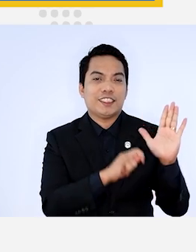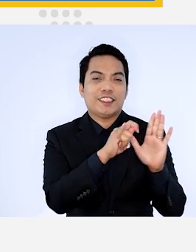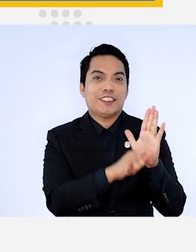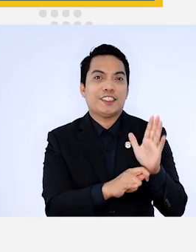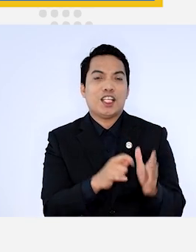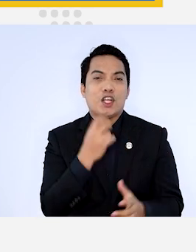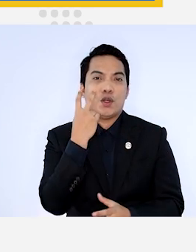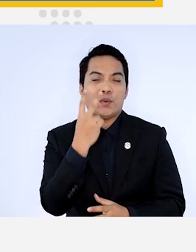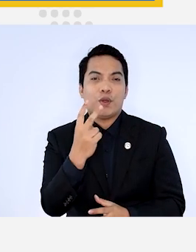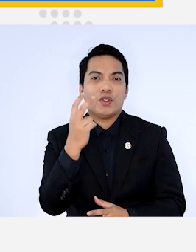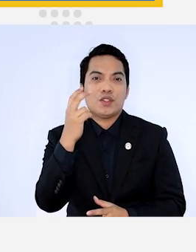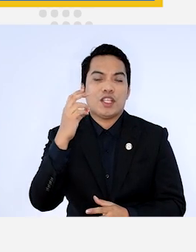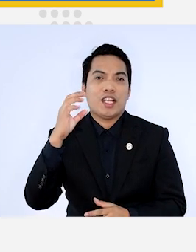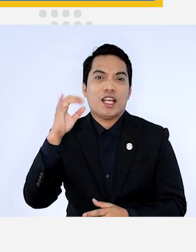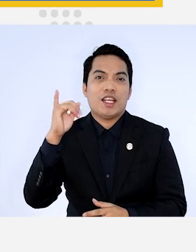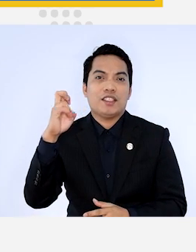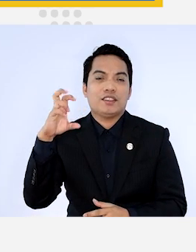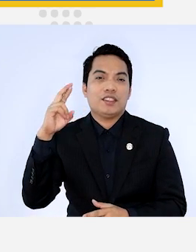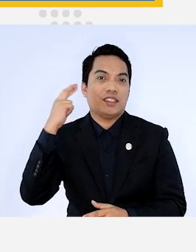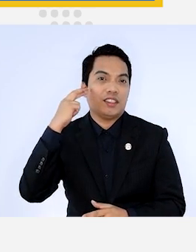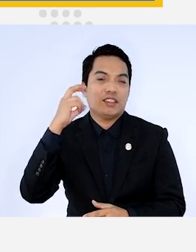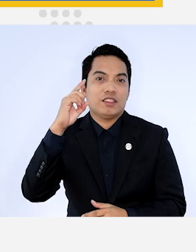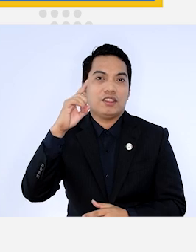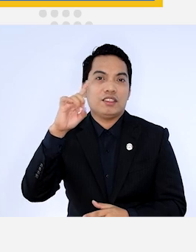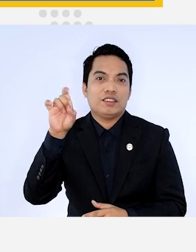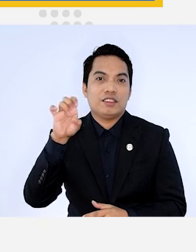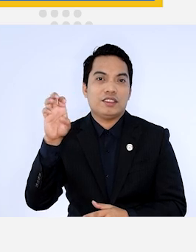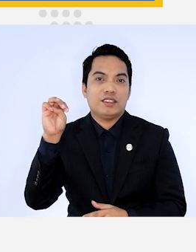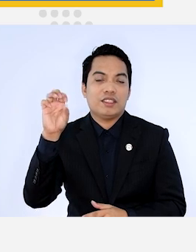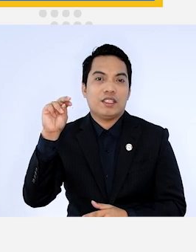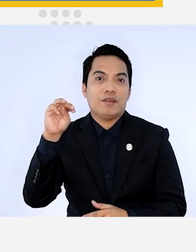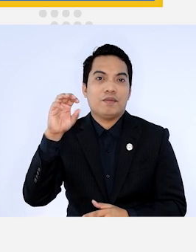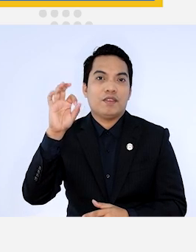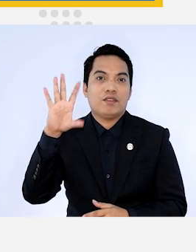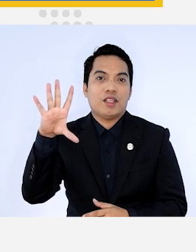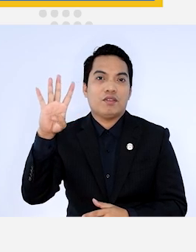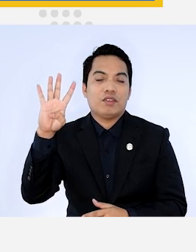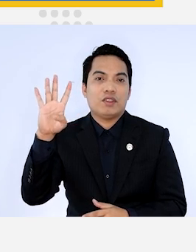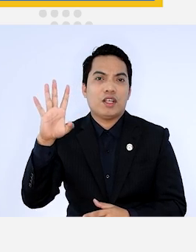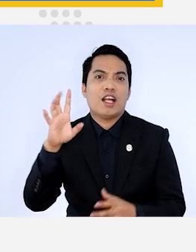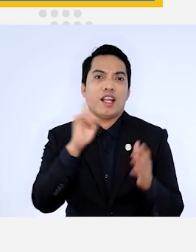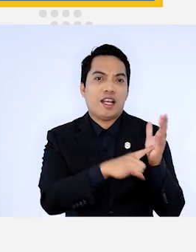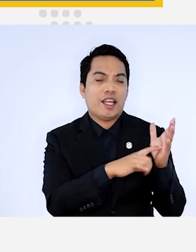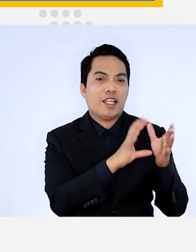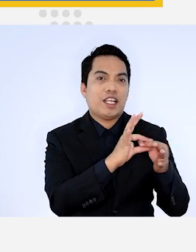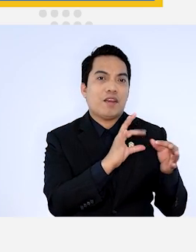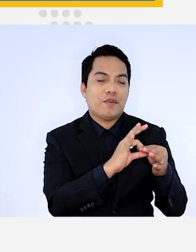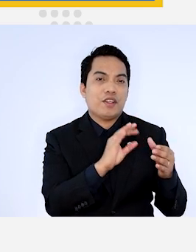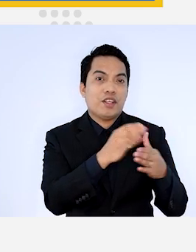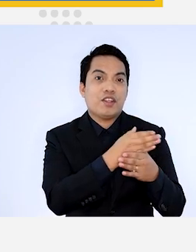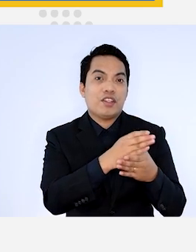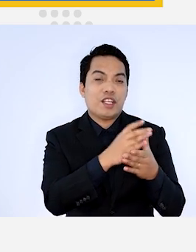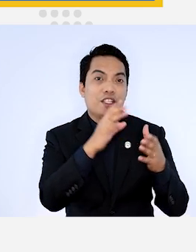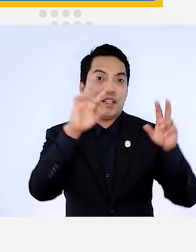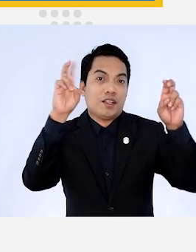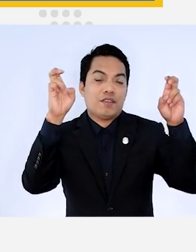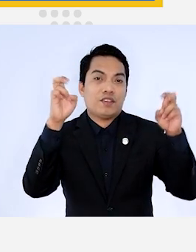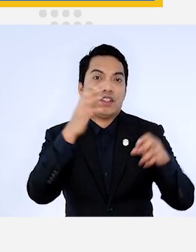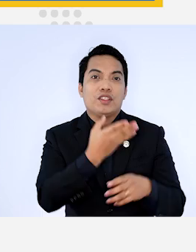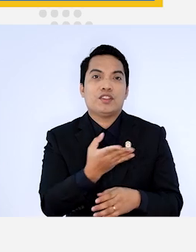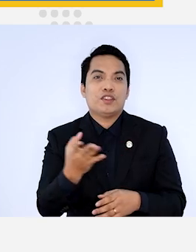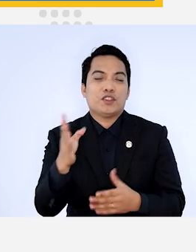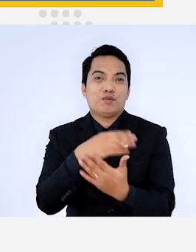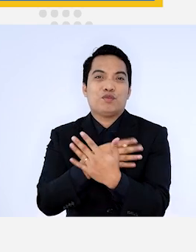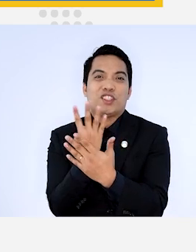more episodes in INC Radio DZEM 954, and don't forget to like, comment, and share this episode on your social